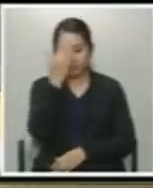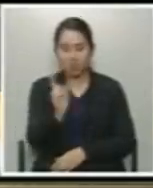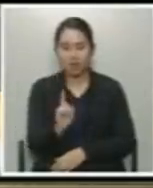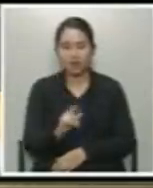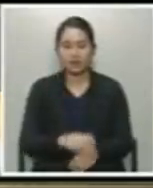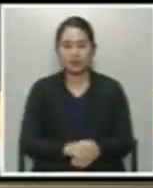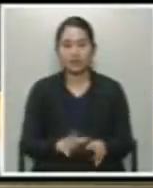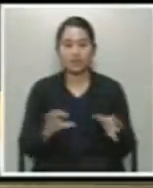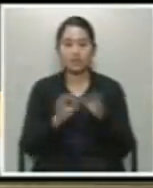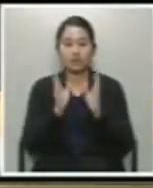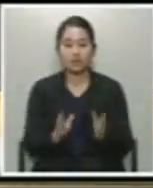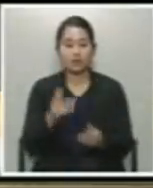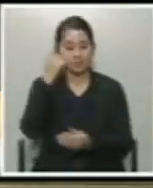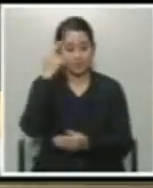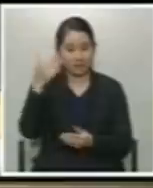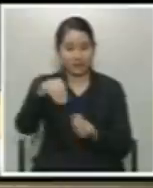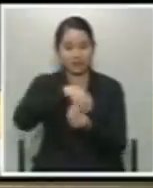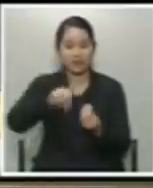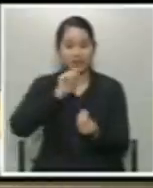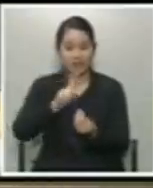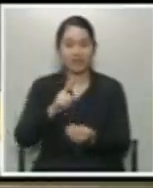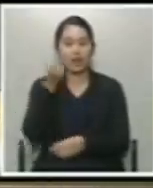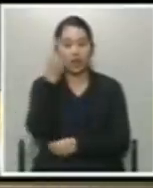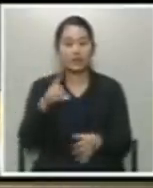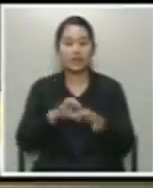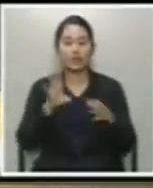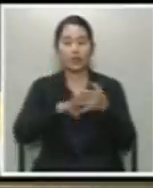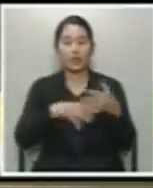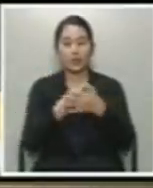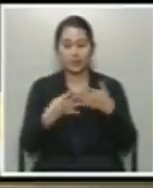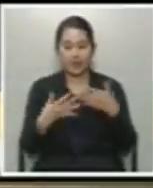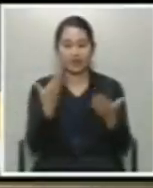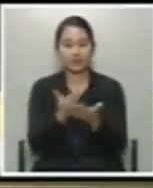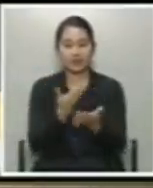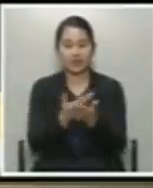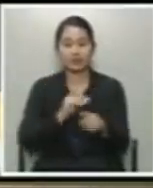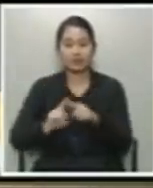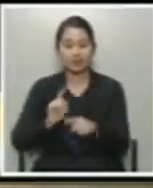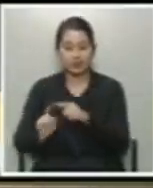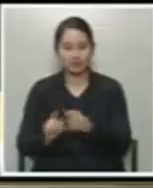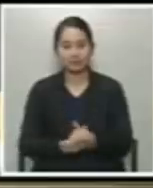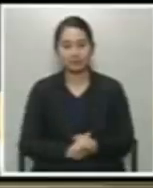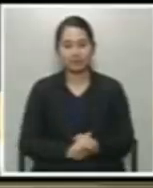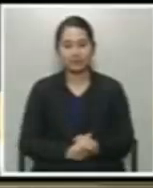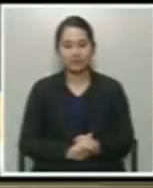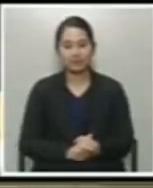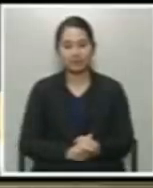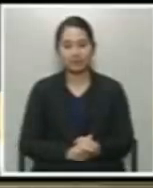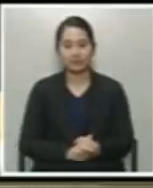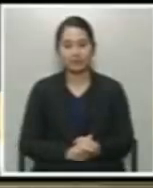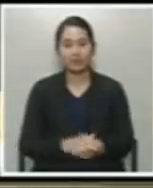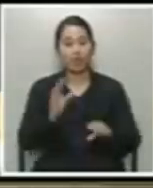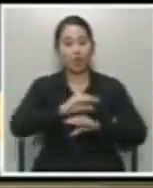เพื่อพวกนักเศรษฐศาสตร์ก็เข้าใจดีเลยนะ circulation ของ currency เนี่ยมันใช้ราวๆนะส่วนในโครงการ